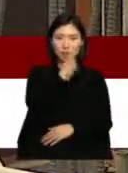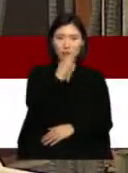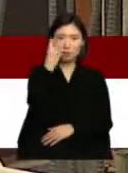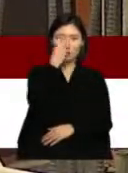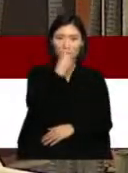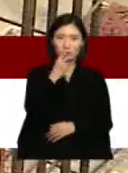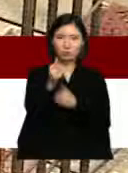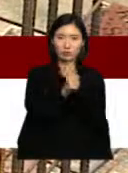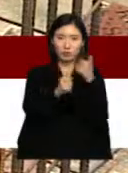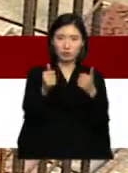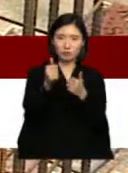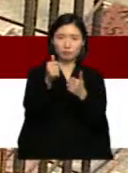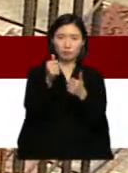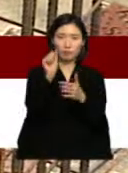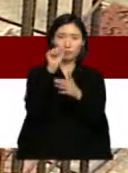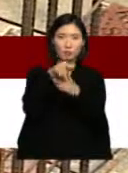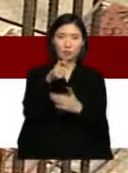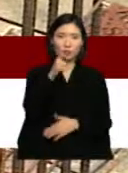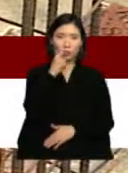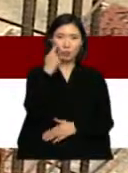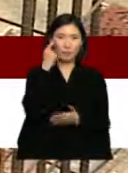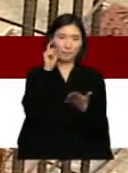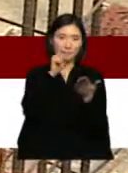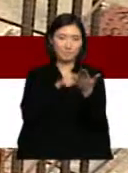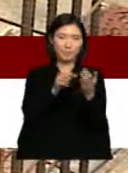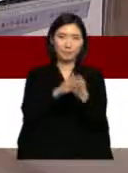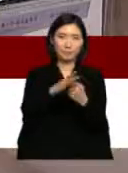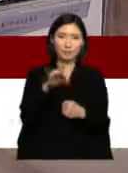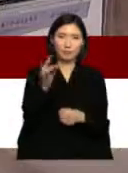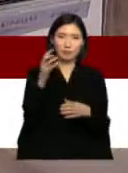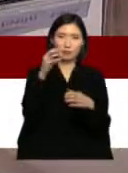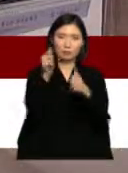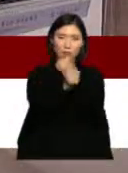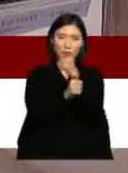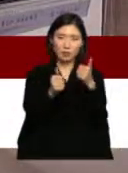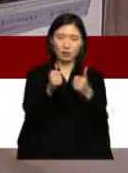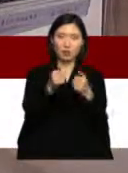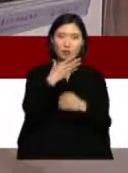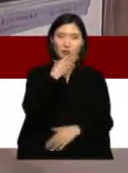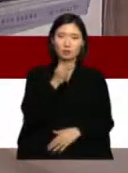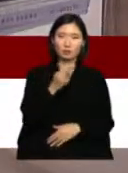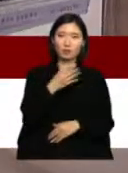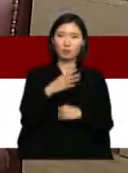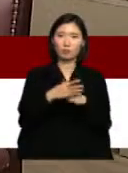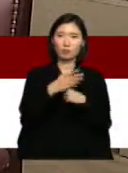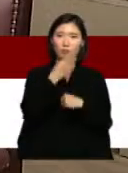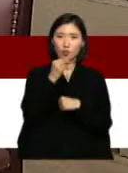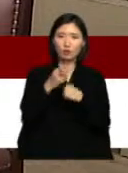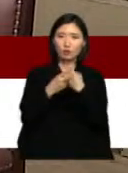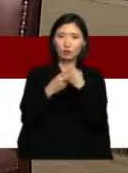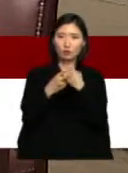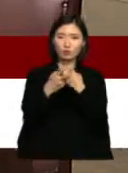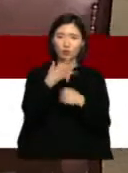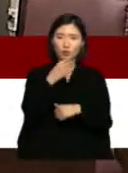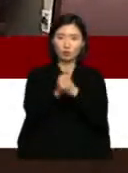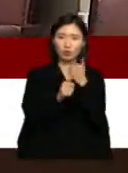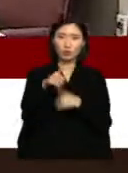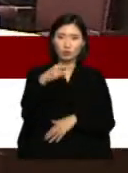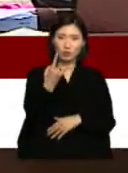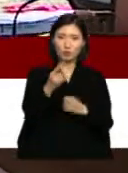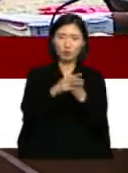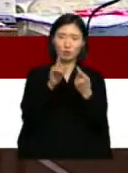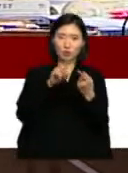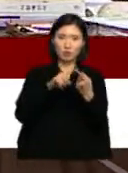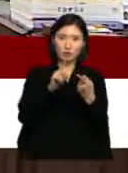상임위원회에서 승인되지 않았다는 점이 발견됐고 우선 해당 상임위인 행정보건위원회에서 구유재산관리계획안을